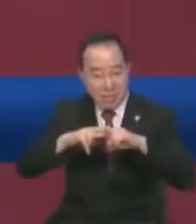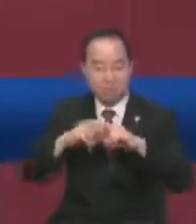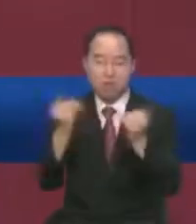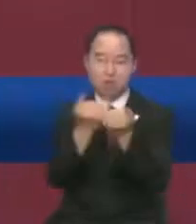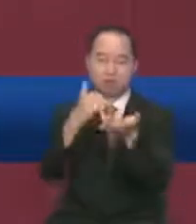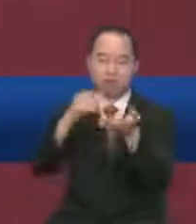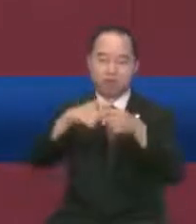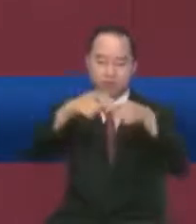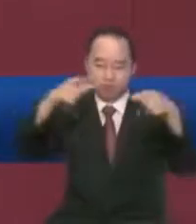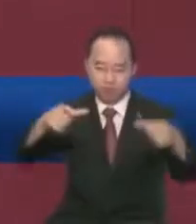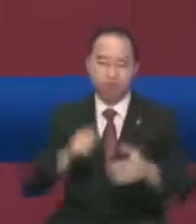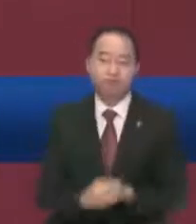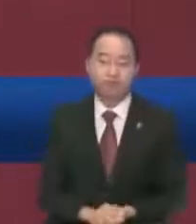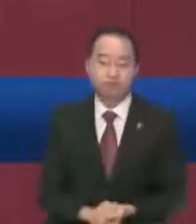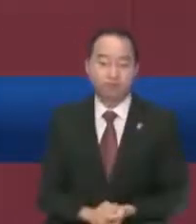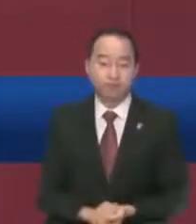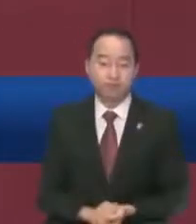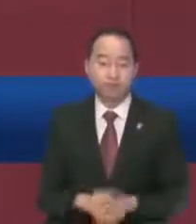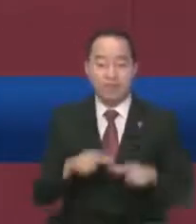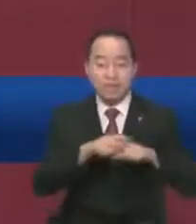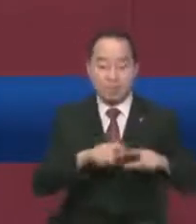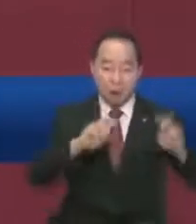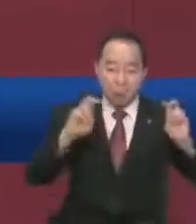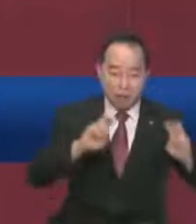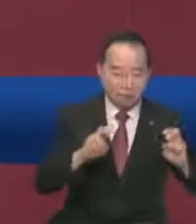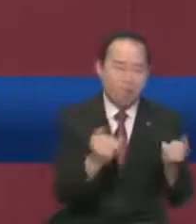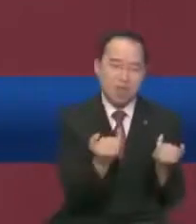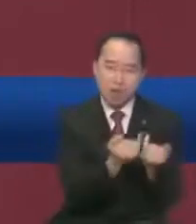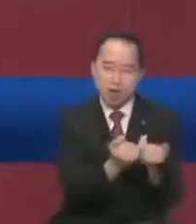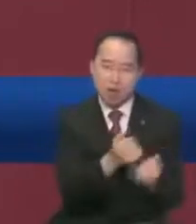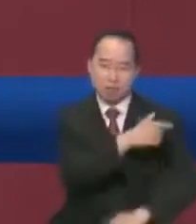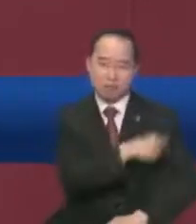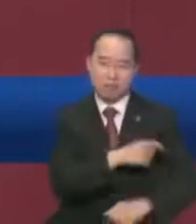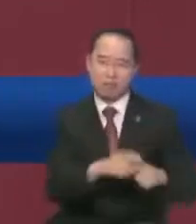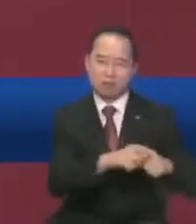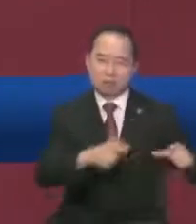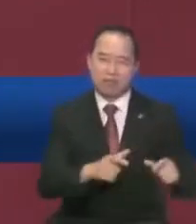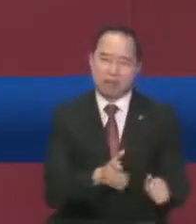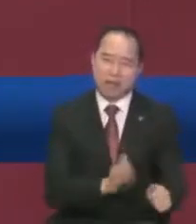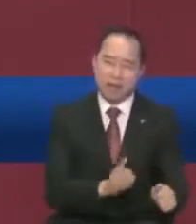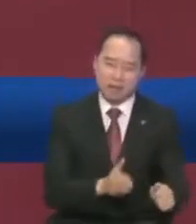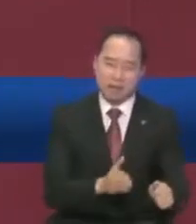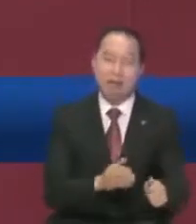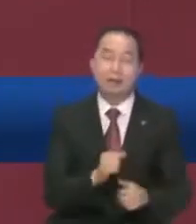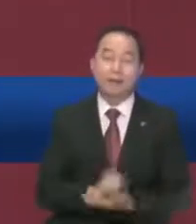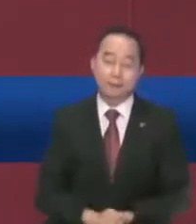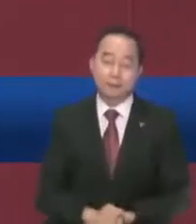민간기업과 기관도 여성 임원을 늘리도록 인센티브를 통해 유도하겠습니다.